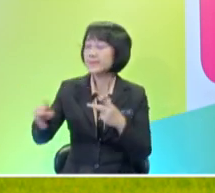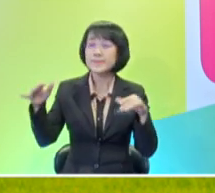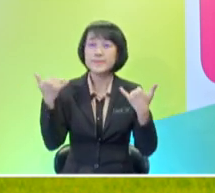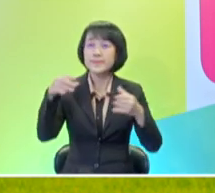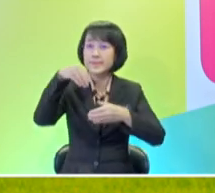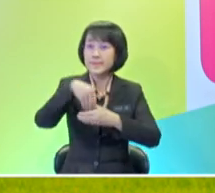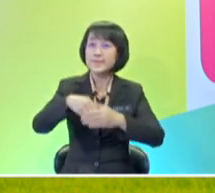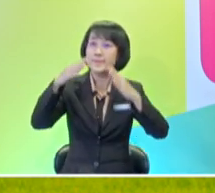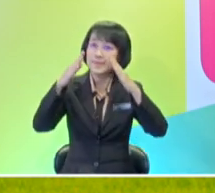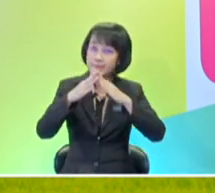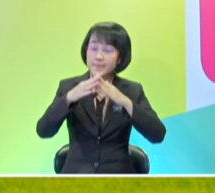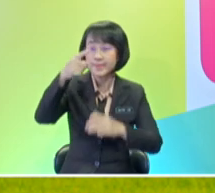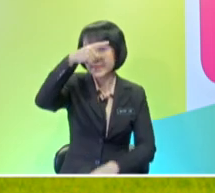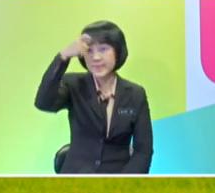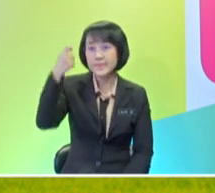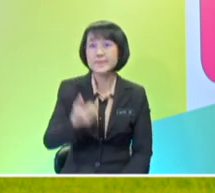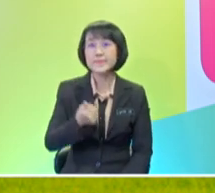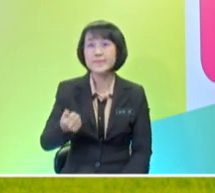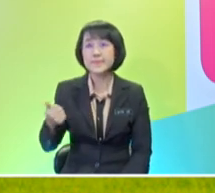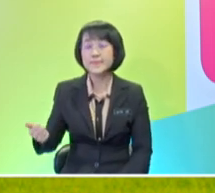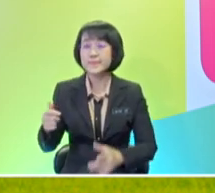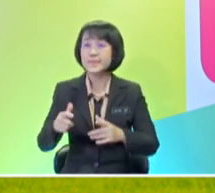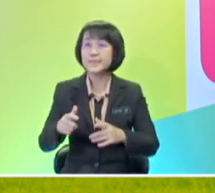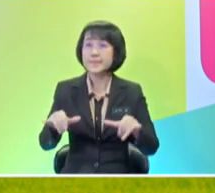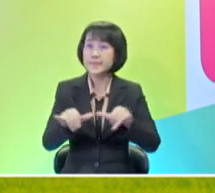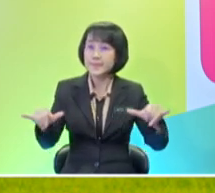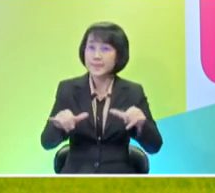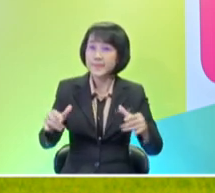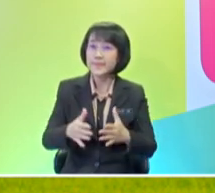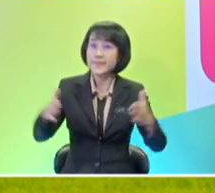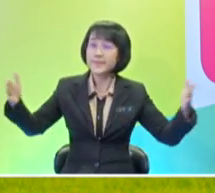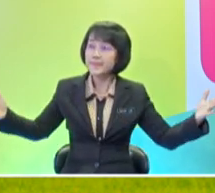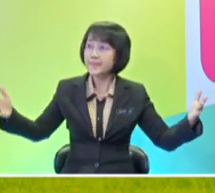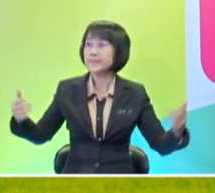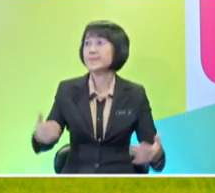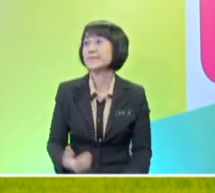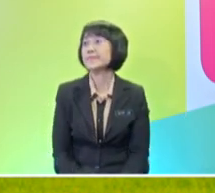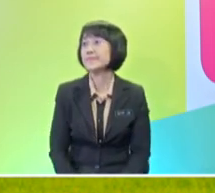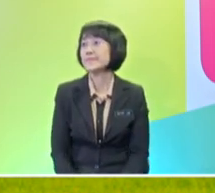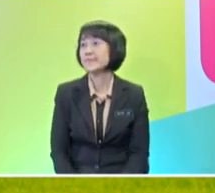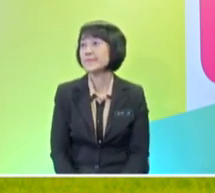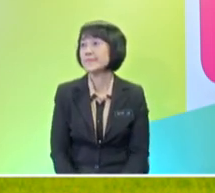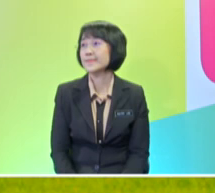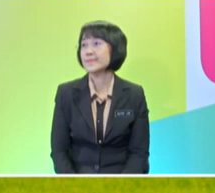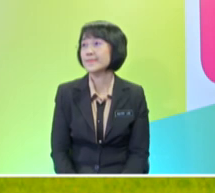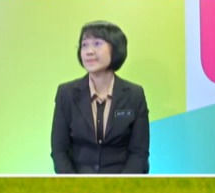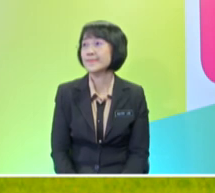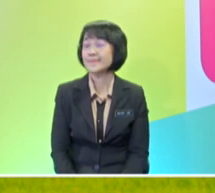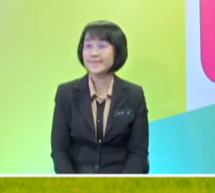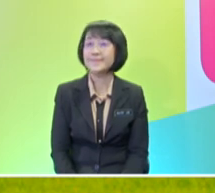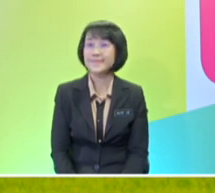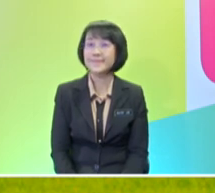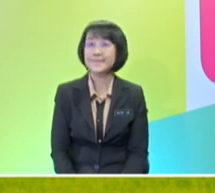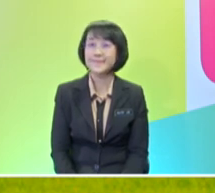yang digunakan biasanya bersaing sederhana dan ada juga peralatan-peralatan yang digunakan hampir menyamai size pemainnya